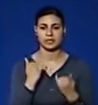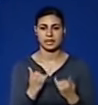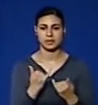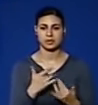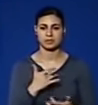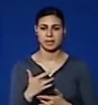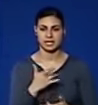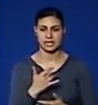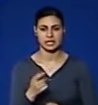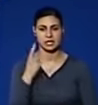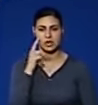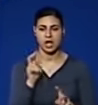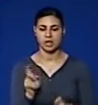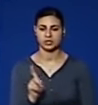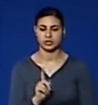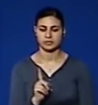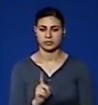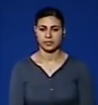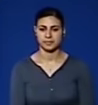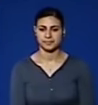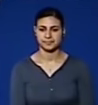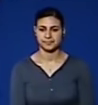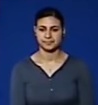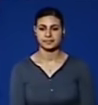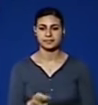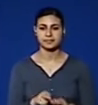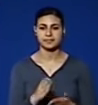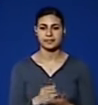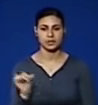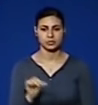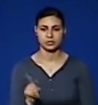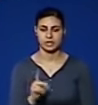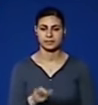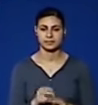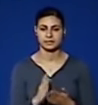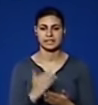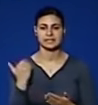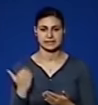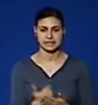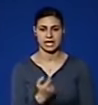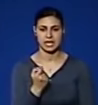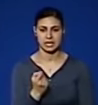თანამედროვე სპექტაკლი არ ნიშნავს, რომ ეს არის ცუდი, ეს ნიშნავს, რომ არის სიახლე.